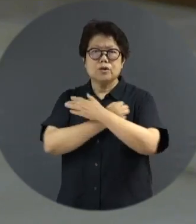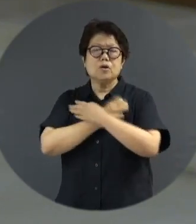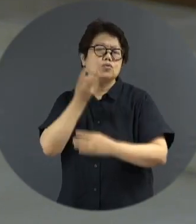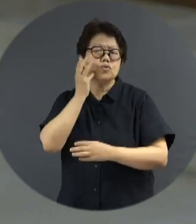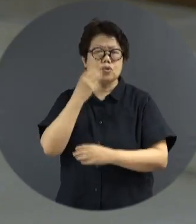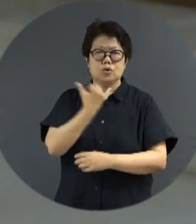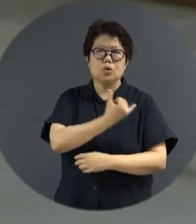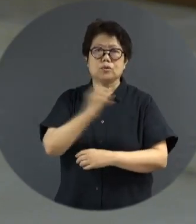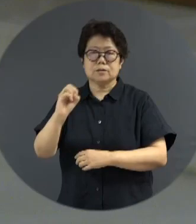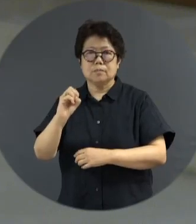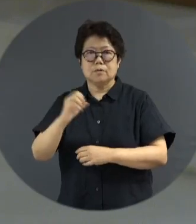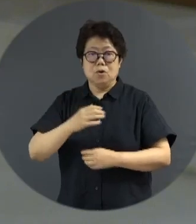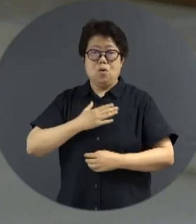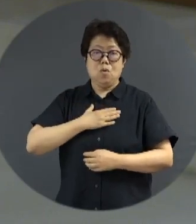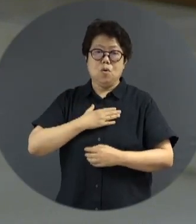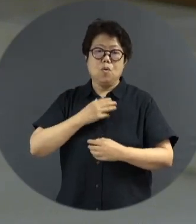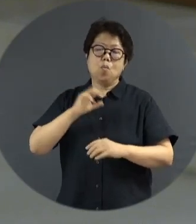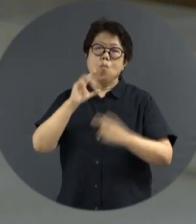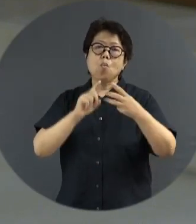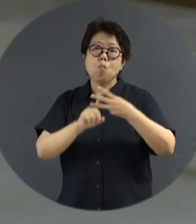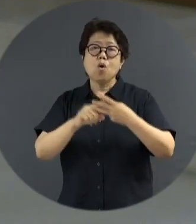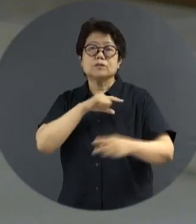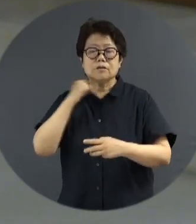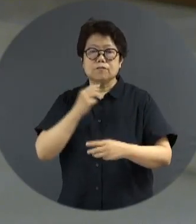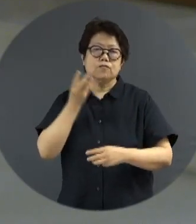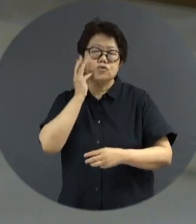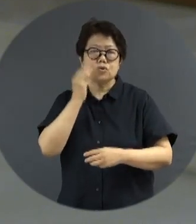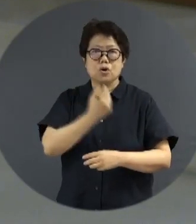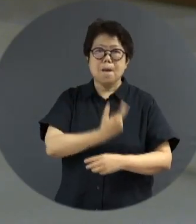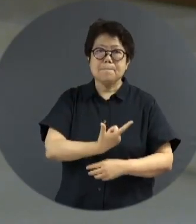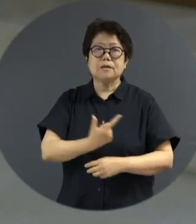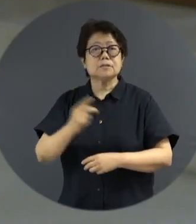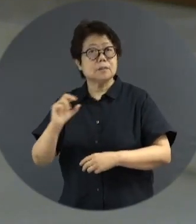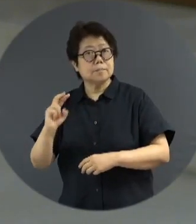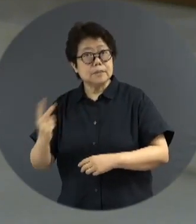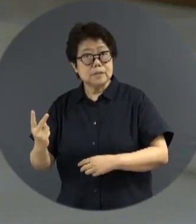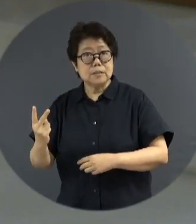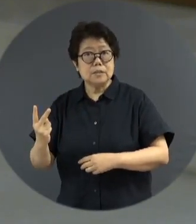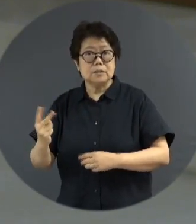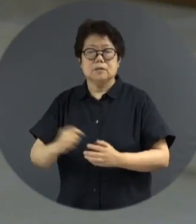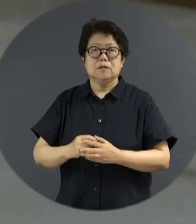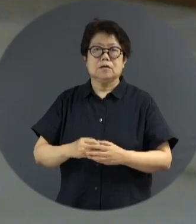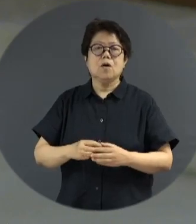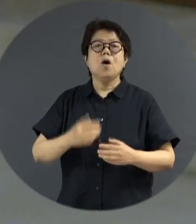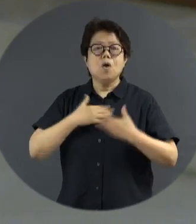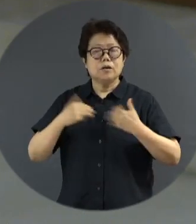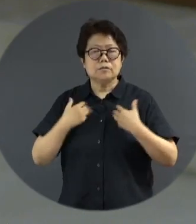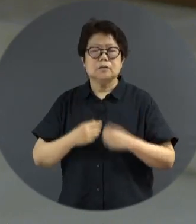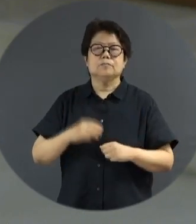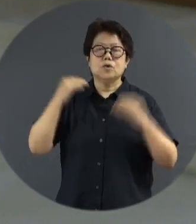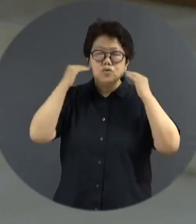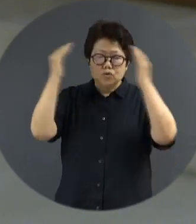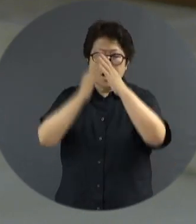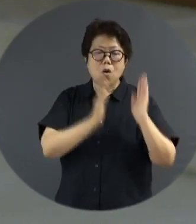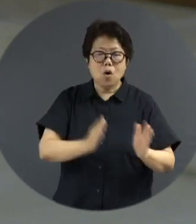己也都是82岁，他承蒙主教的不嫌弃继续安排工作。他说真的要感